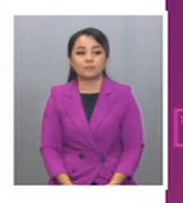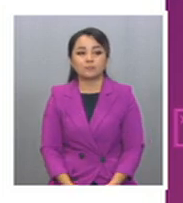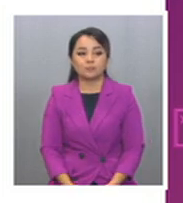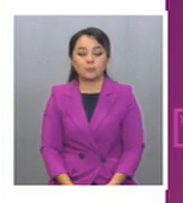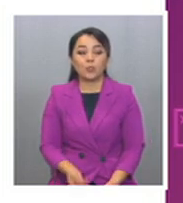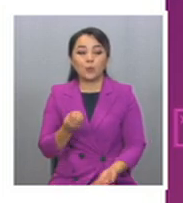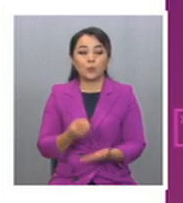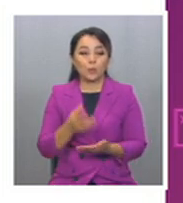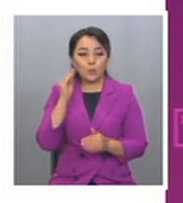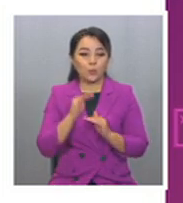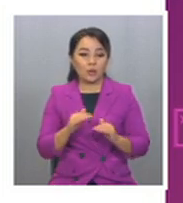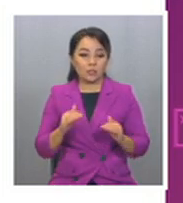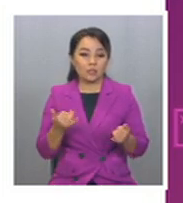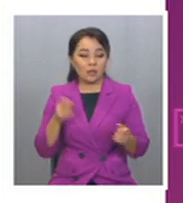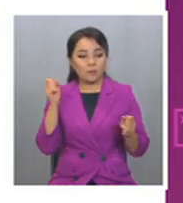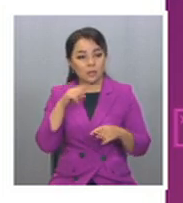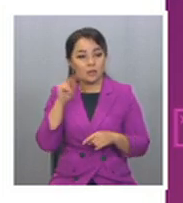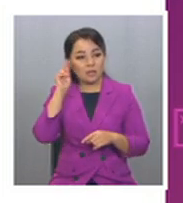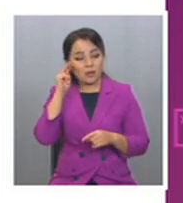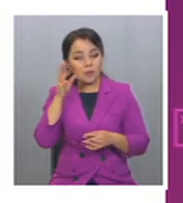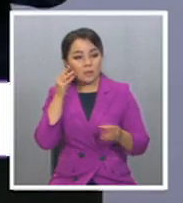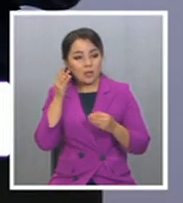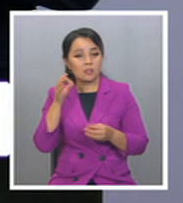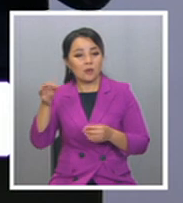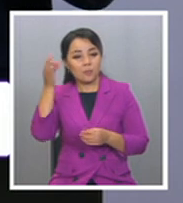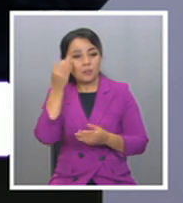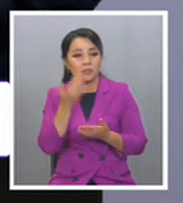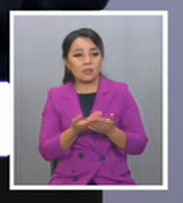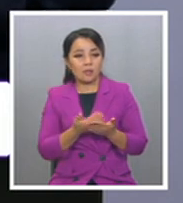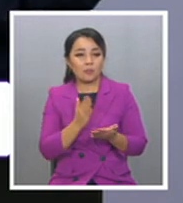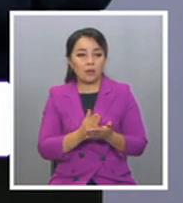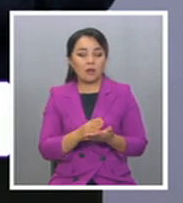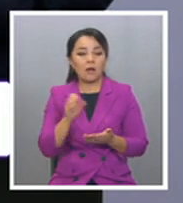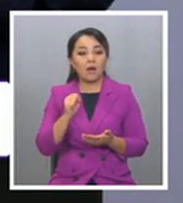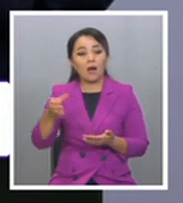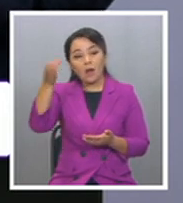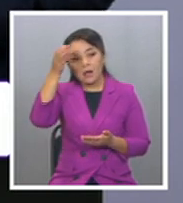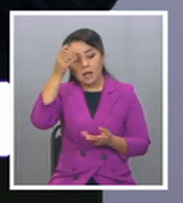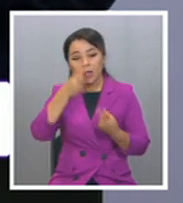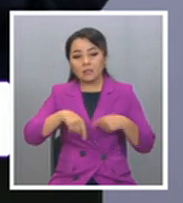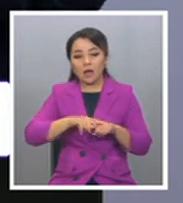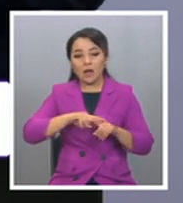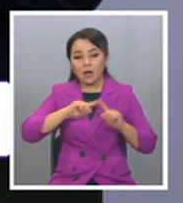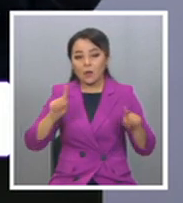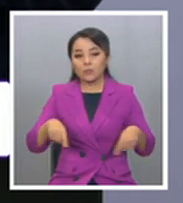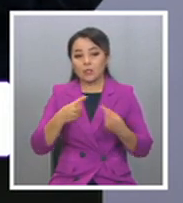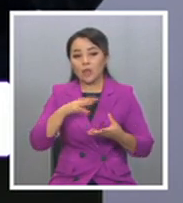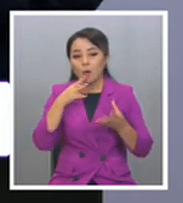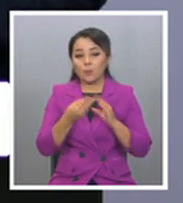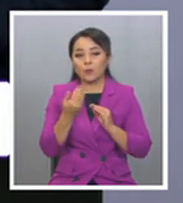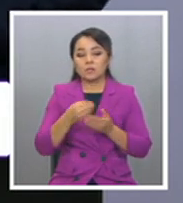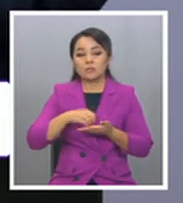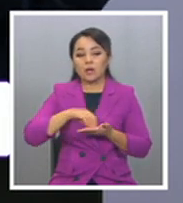Құрметті оқушылар, білімімізді сабақтап алсақ, онда академиялық тұрғыда қалыптасқан оның тұжырымдары